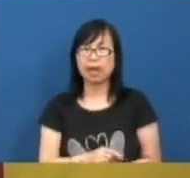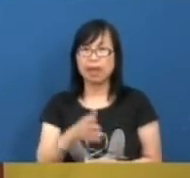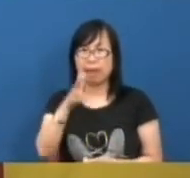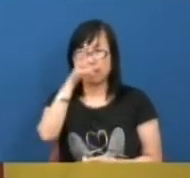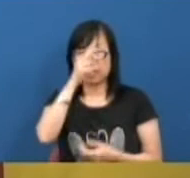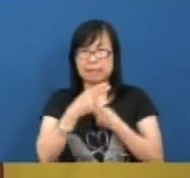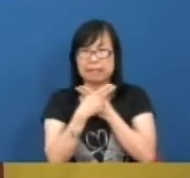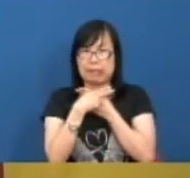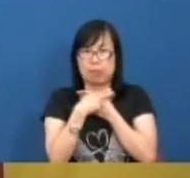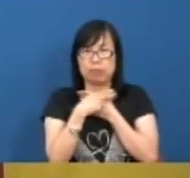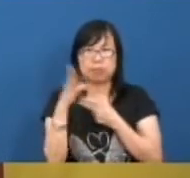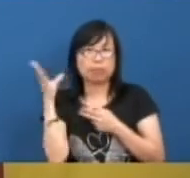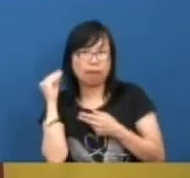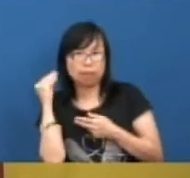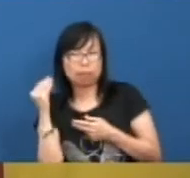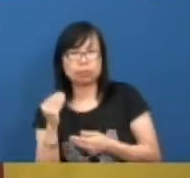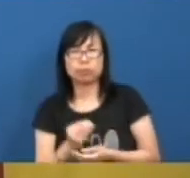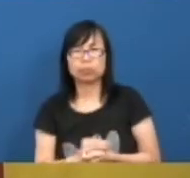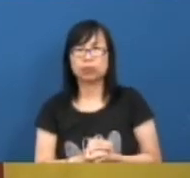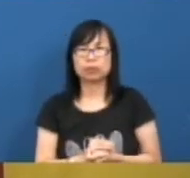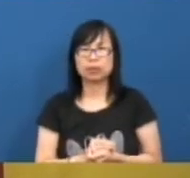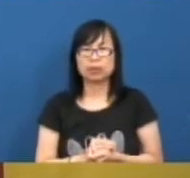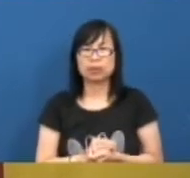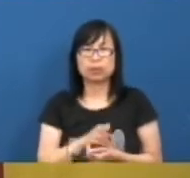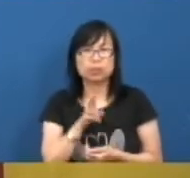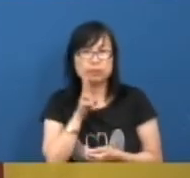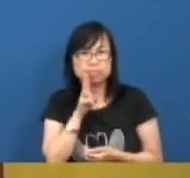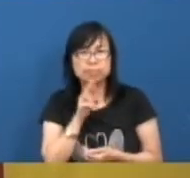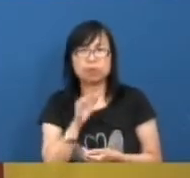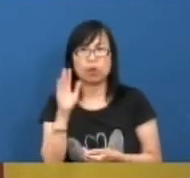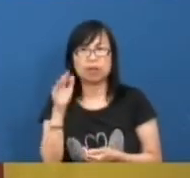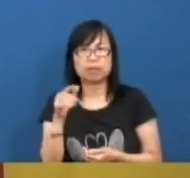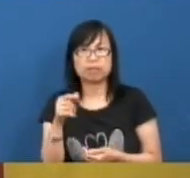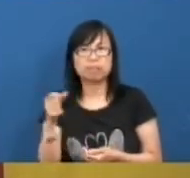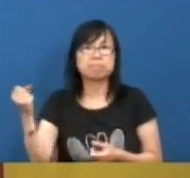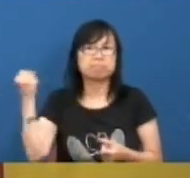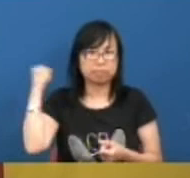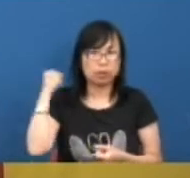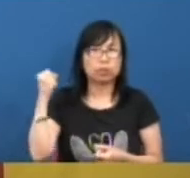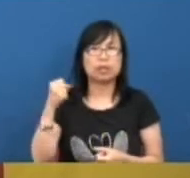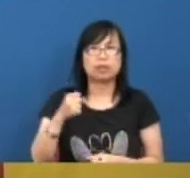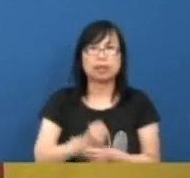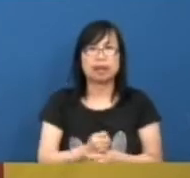首哥哥咧，就即刻聽到呢啲信息之後咧，似乎又真係會可能積極考慮一下會唔會復